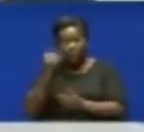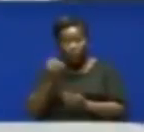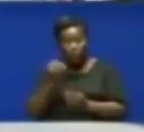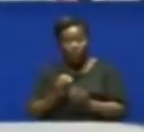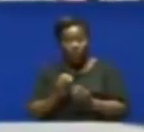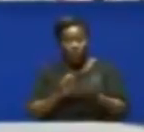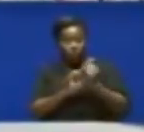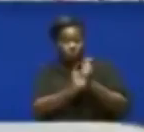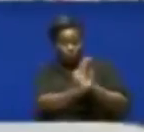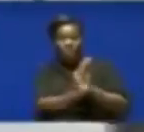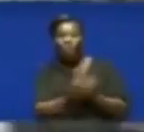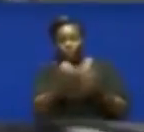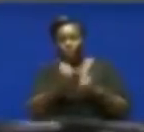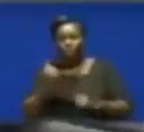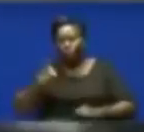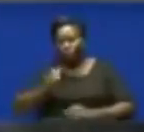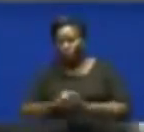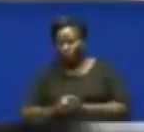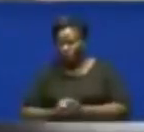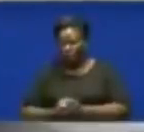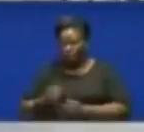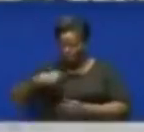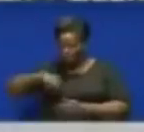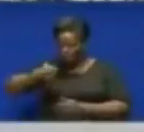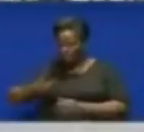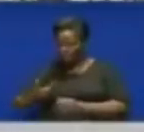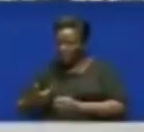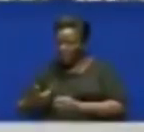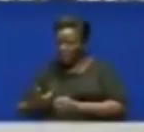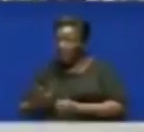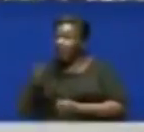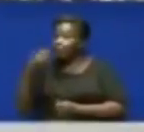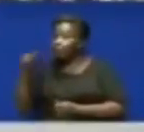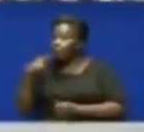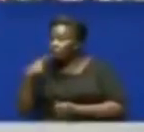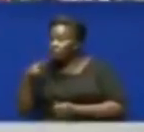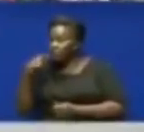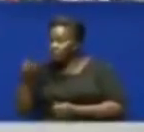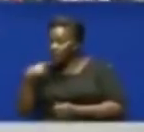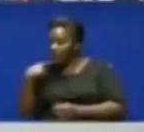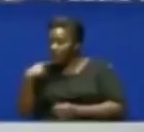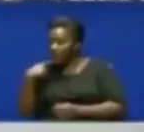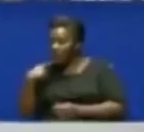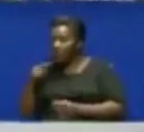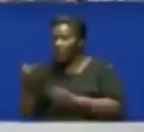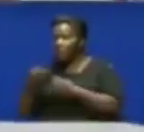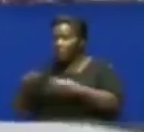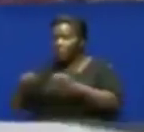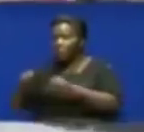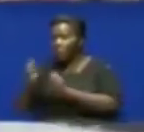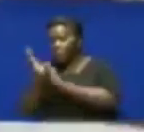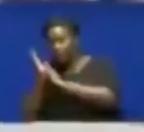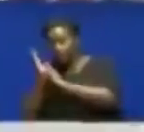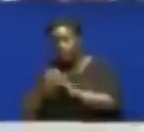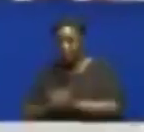sasa tumezipokea viongozi wa bodaboda wote. Kama anavyokuambia mimi ni msemaji wa bodaboda Ilala, tayari ndio kampeni hii inaifanya sasa hivi. Mtazamaji wa